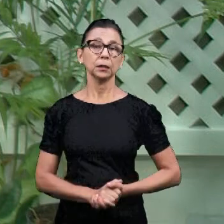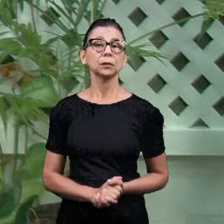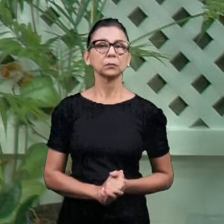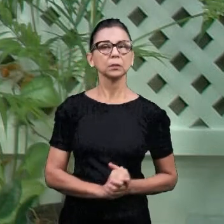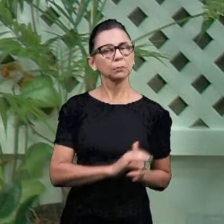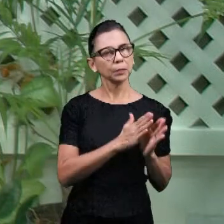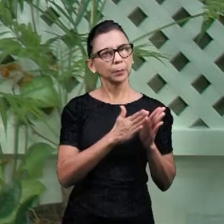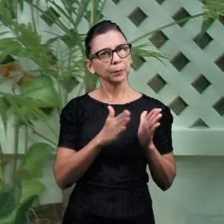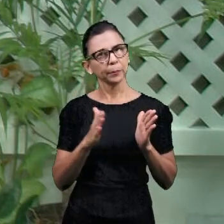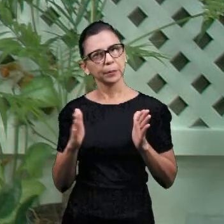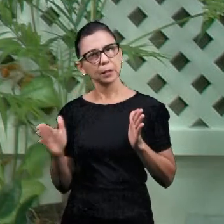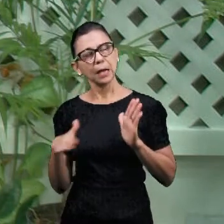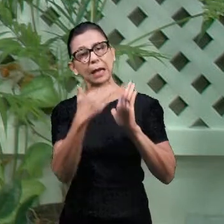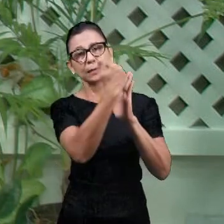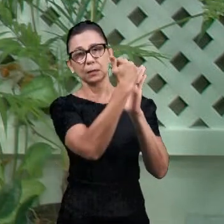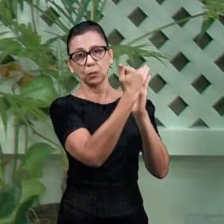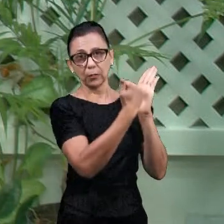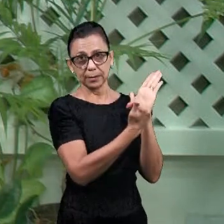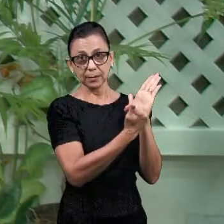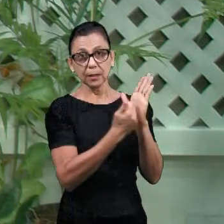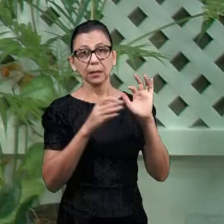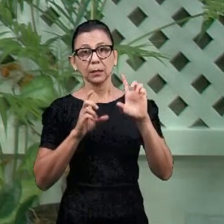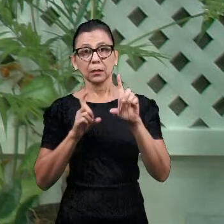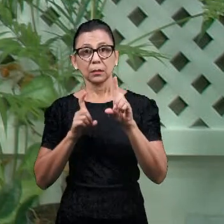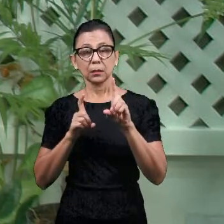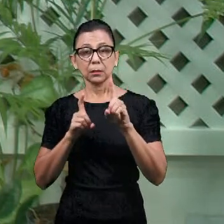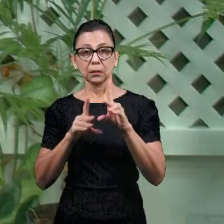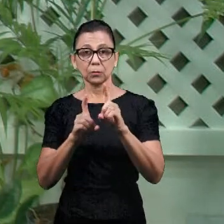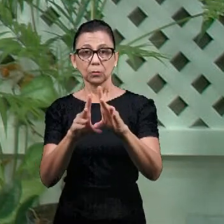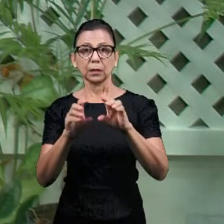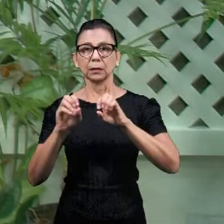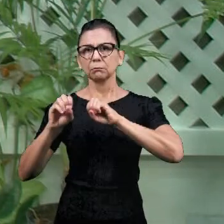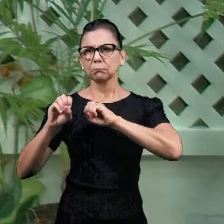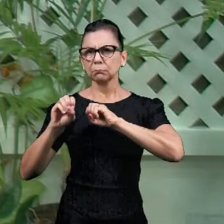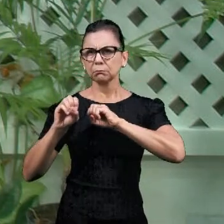du déroulement des enseignements doctrinaires et nous avons